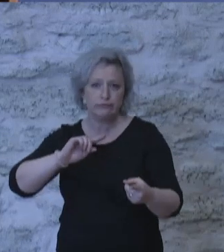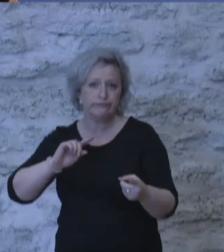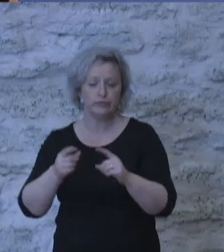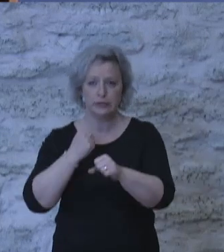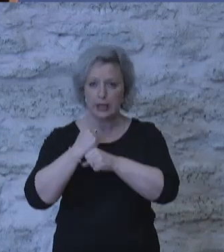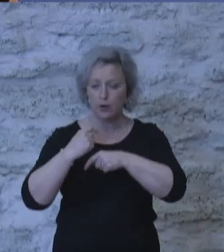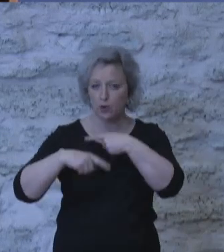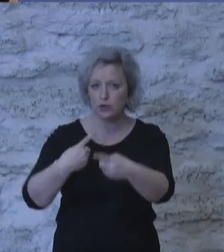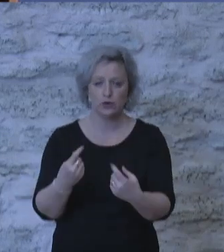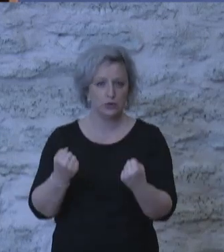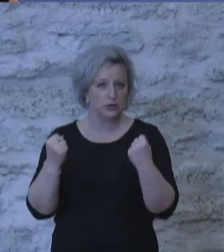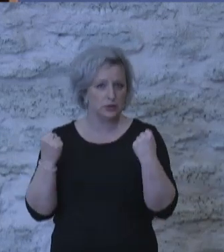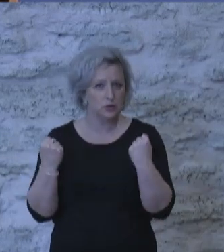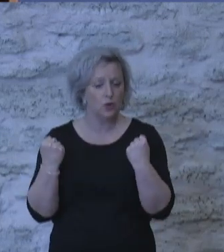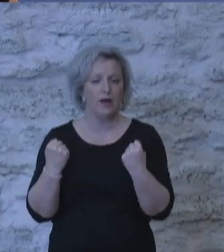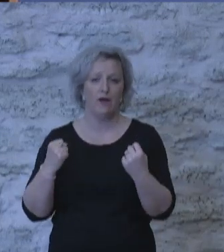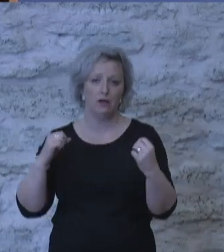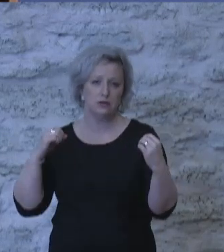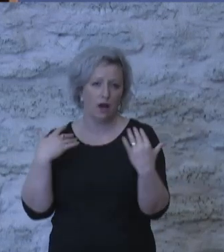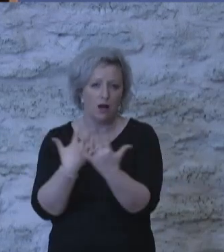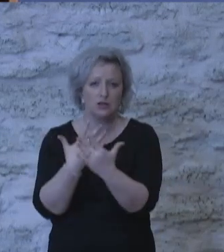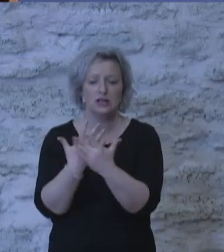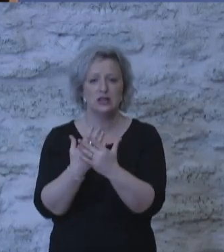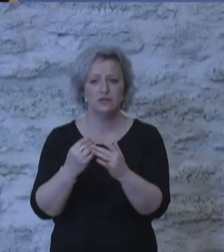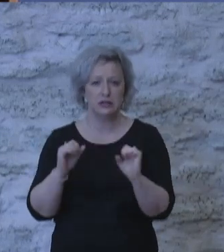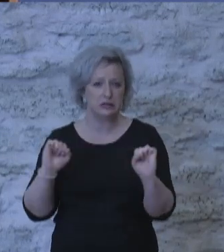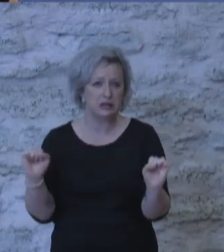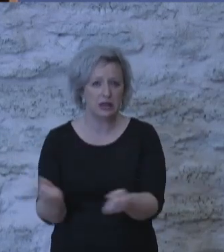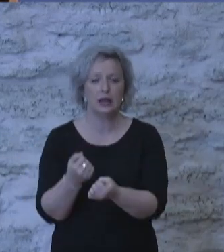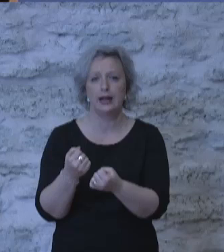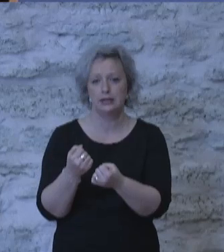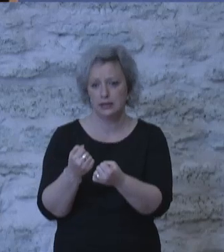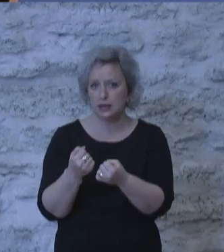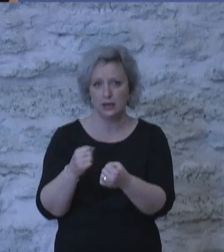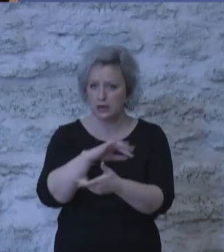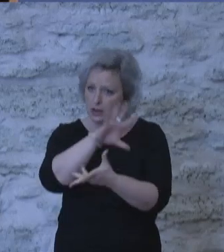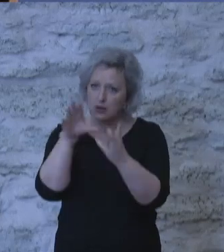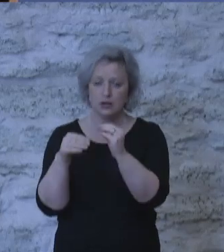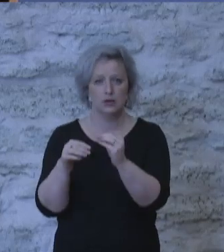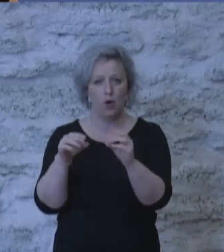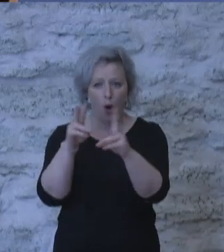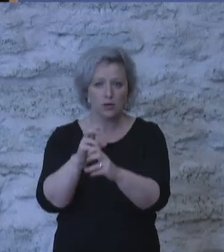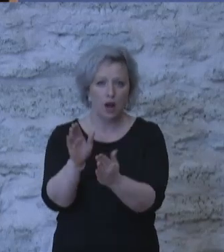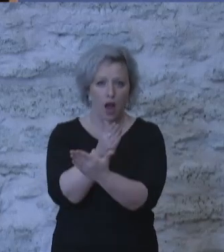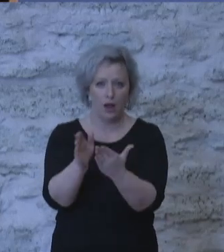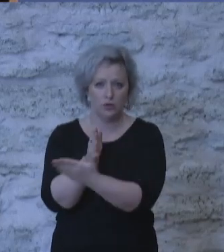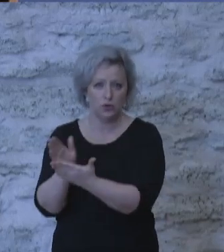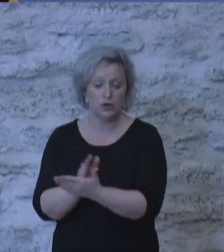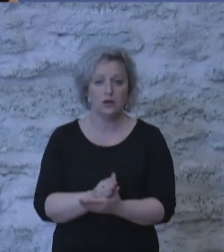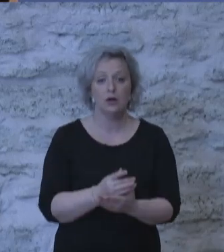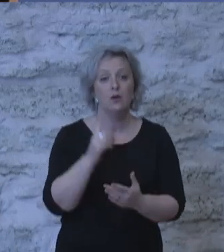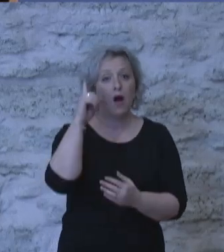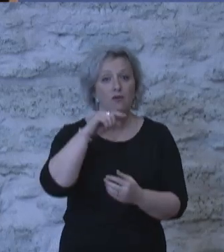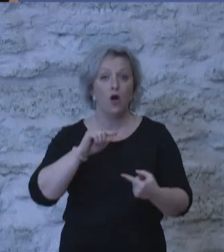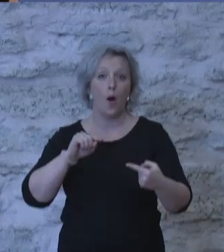väga adekvaatselt. Ja ma usun ja loodan, et oppositsiooni erakonnad ei